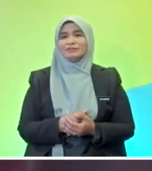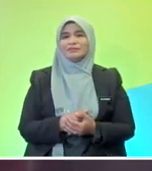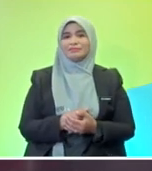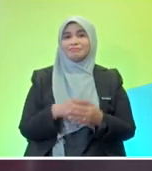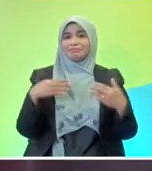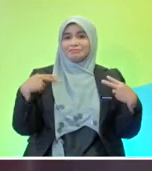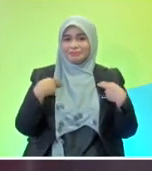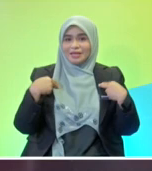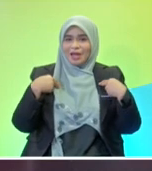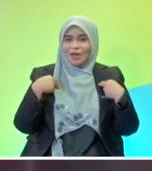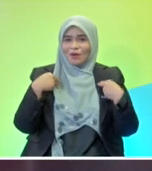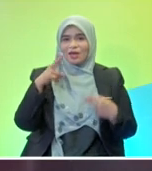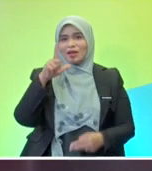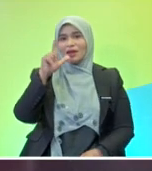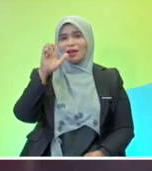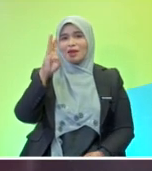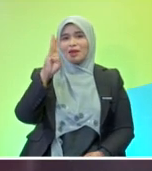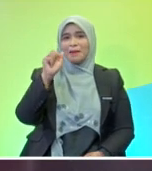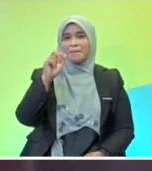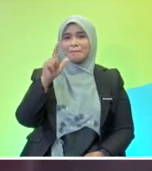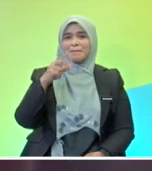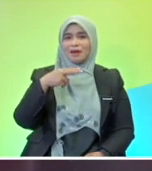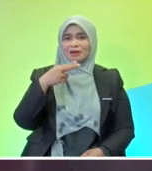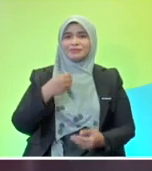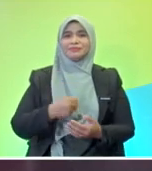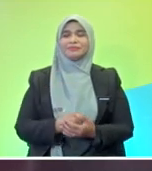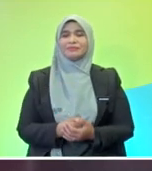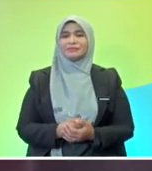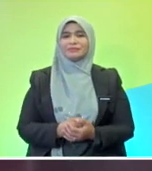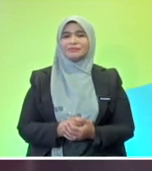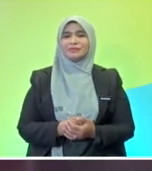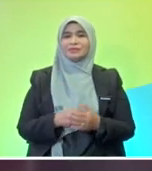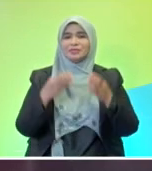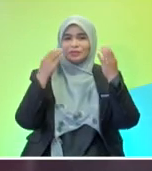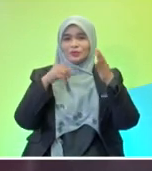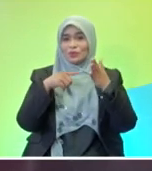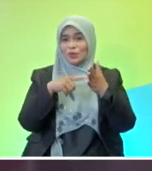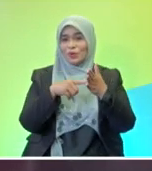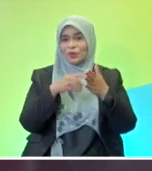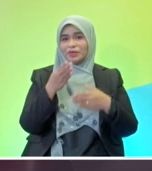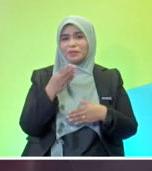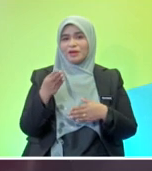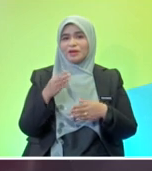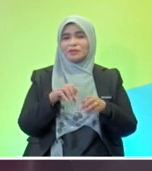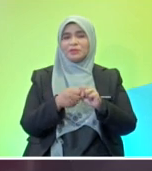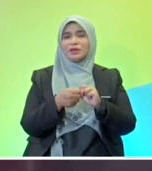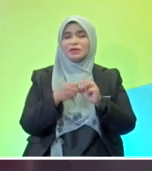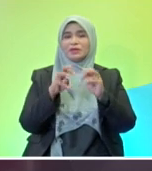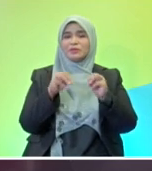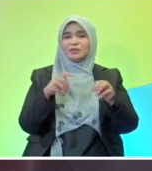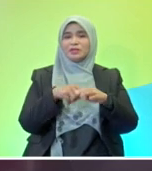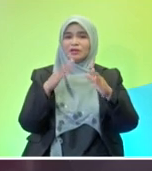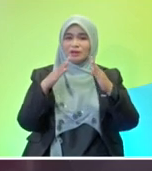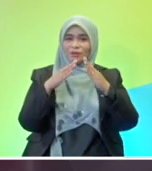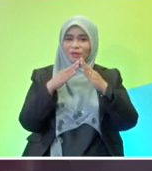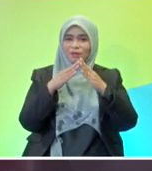Okey. Sebelum tu, cikgu nak tunjuk dulu bahan-bahan supaya murid-murid di rumah pun boleh bersedia.